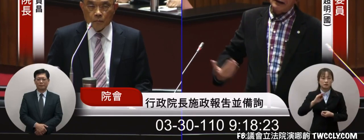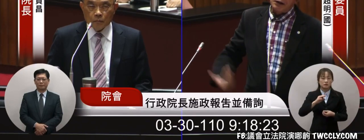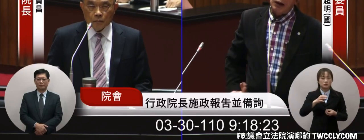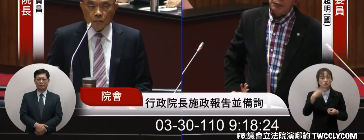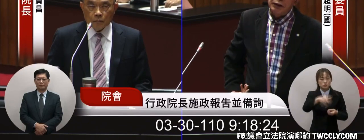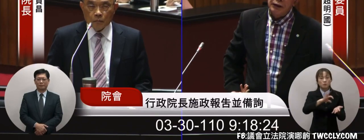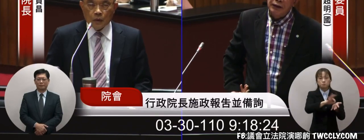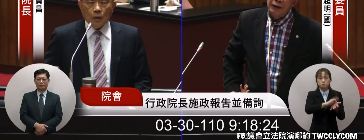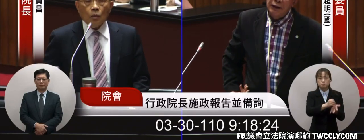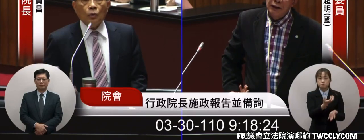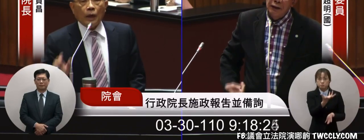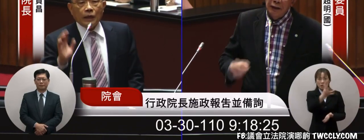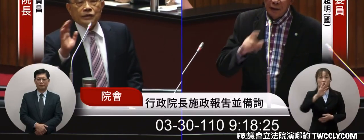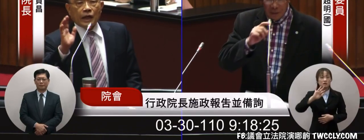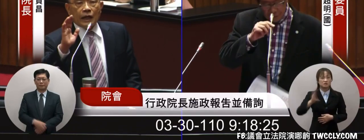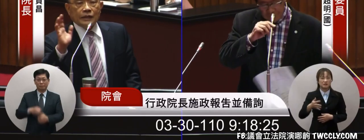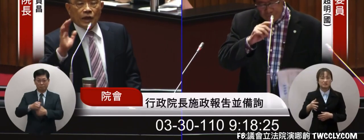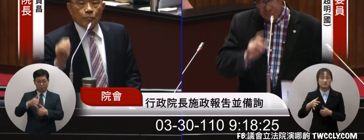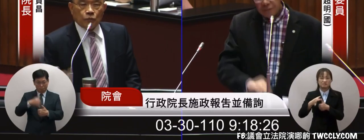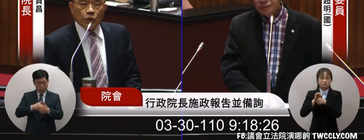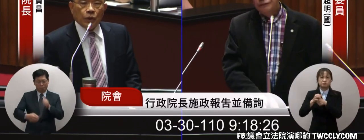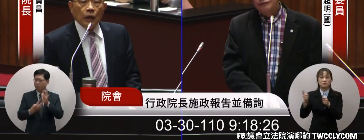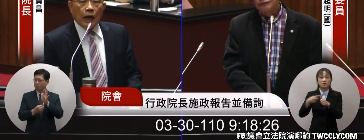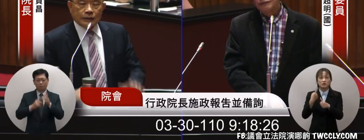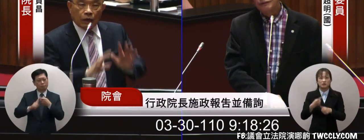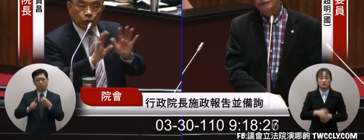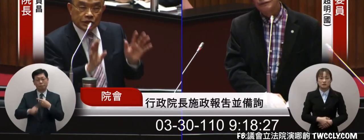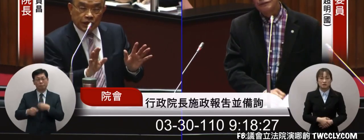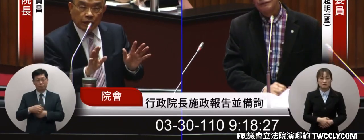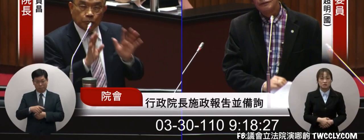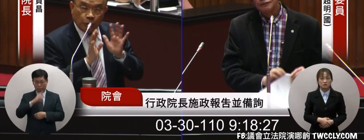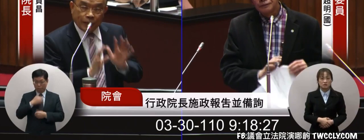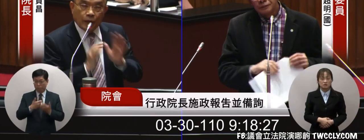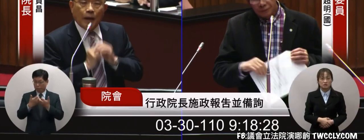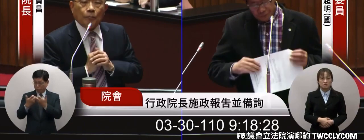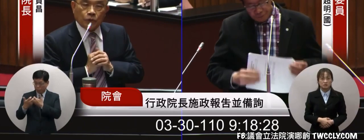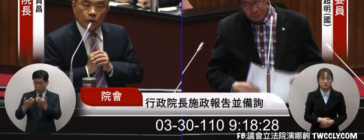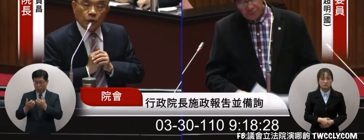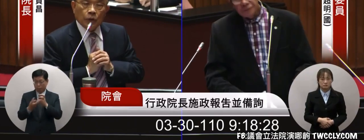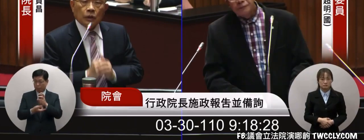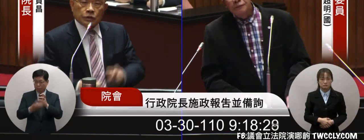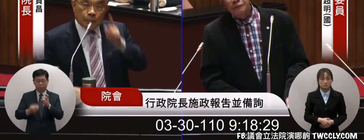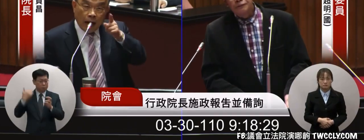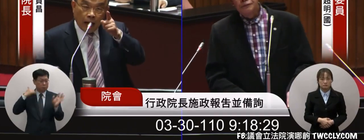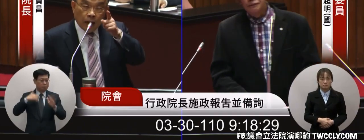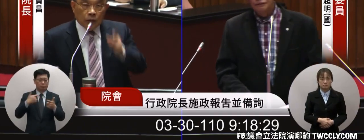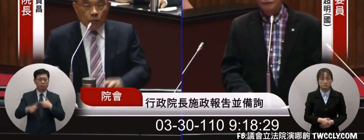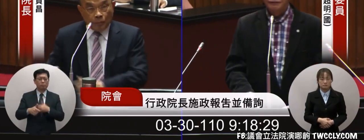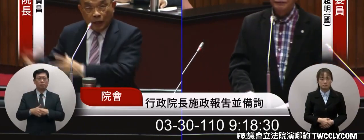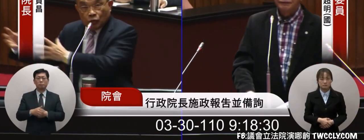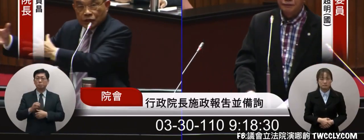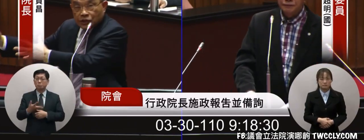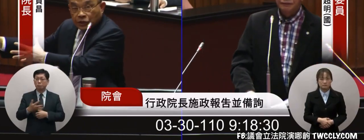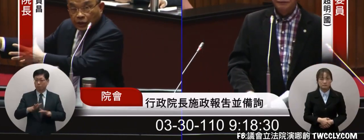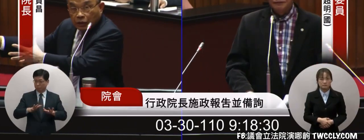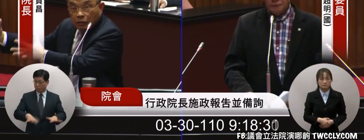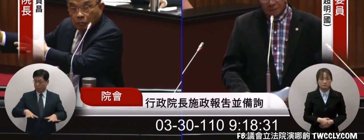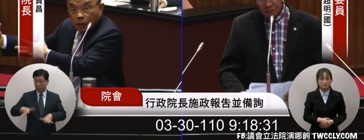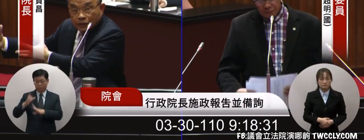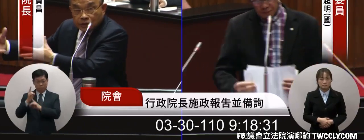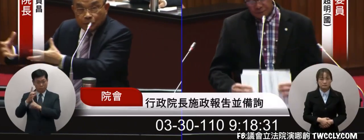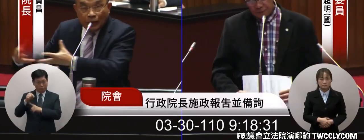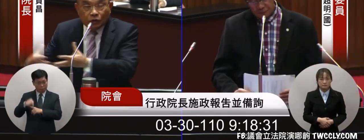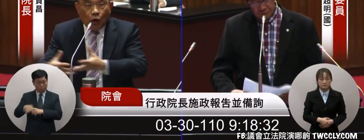這樣會合理委員你這個解釋不對這個分析背景也不對現在要對新職